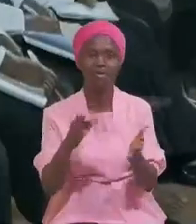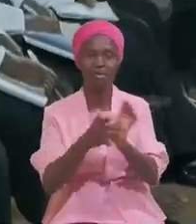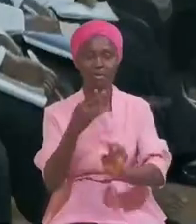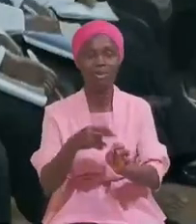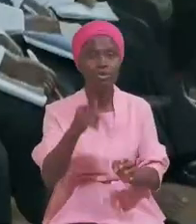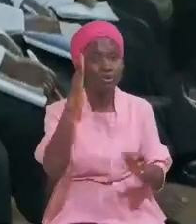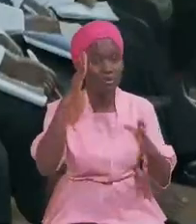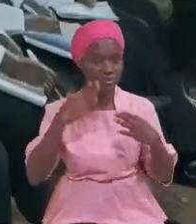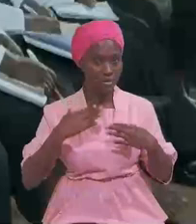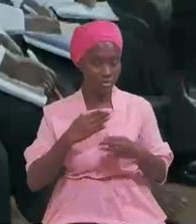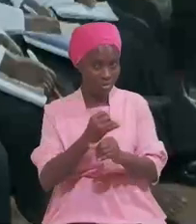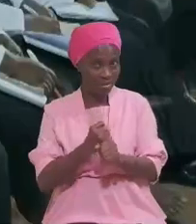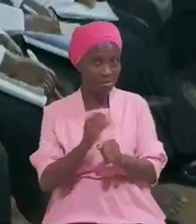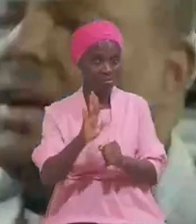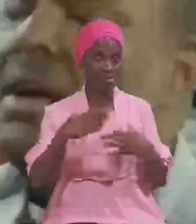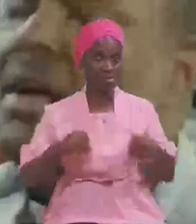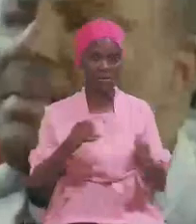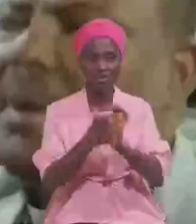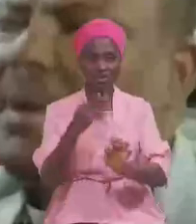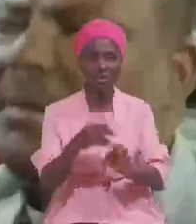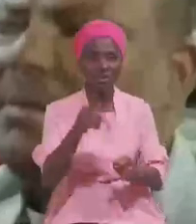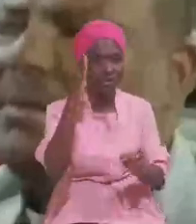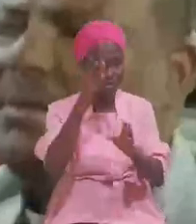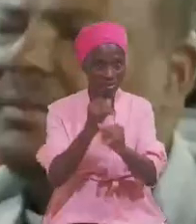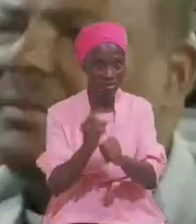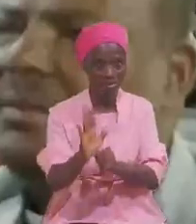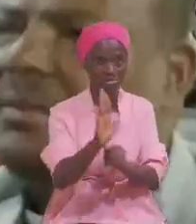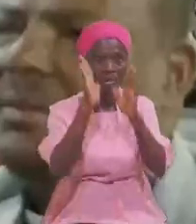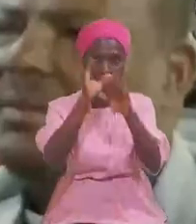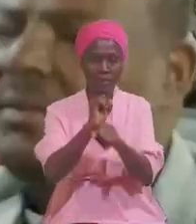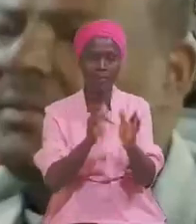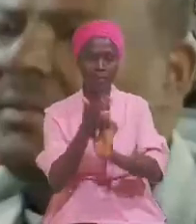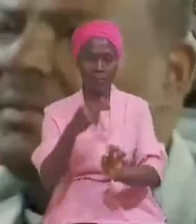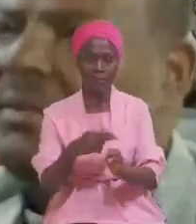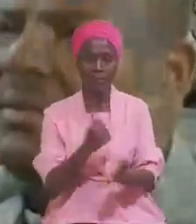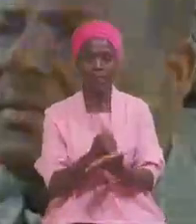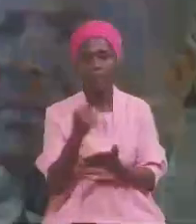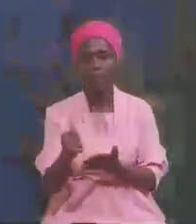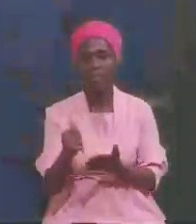allez recevoir votre miracle. Voilà le verset 31.